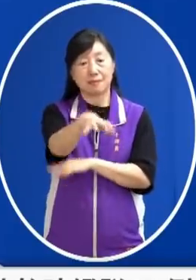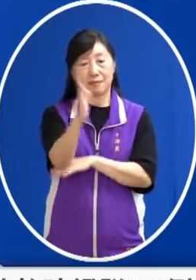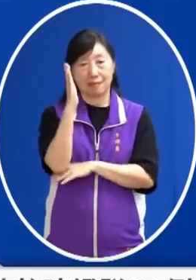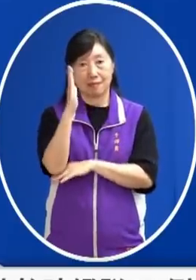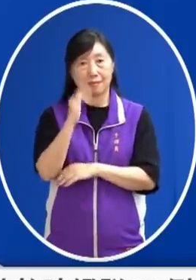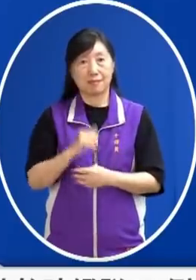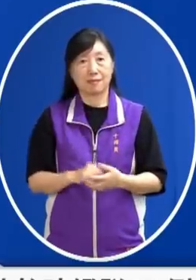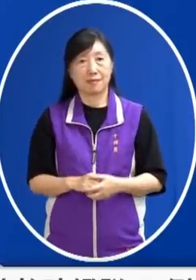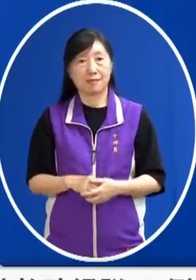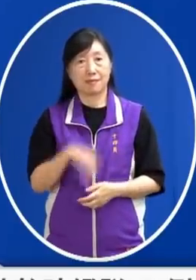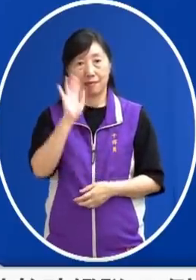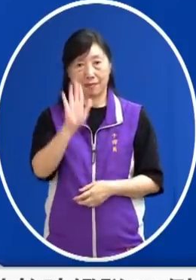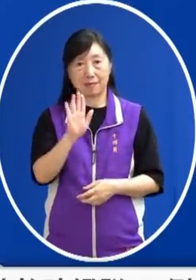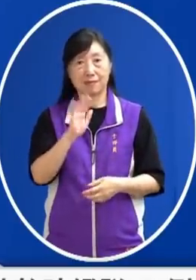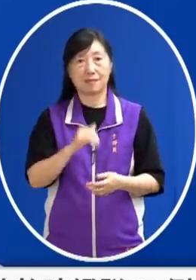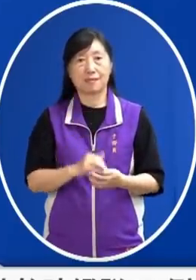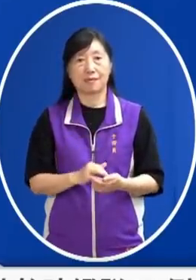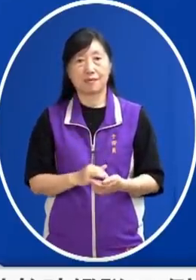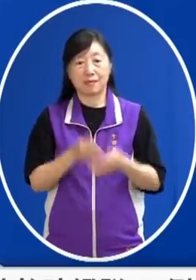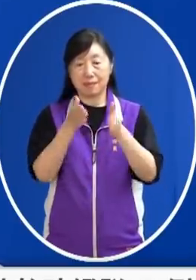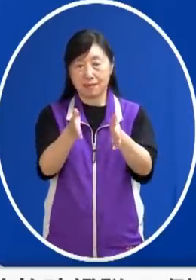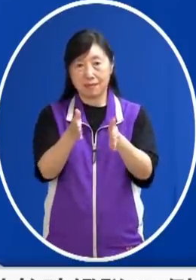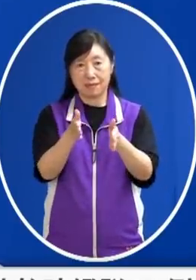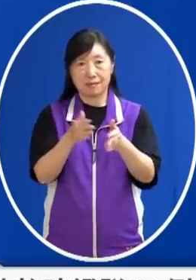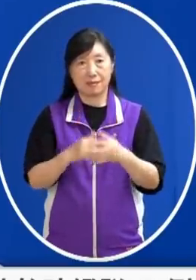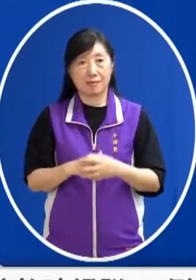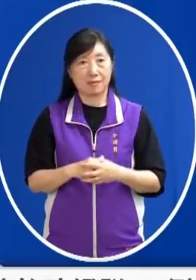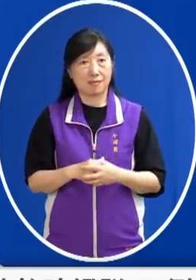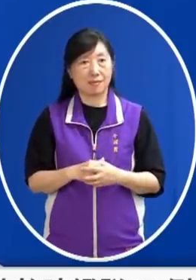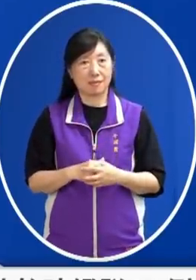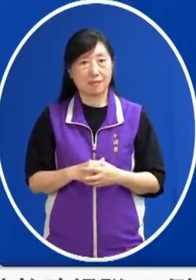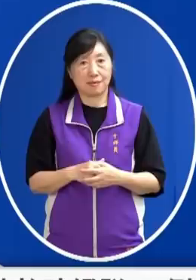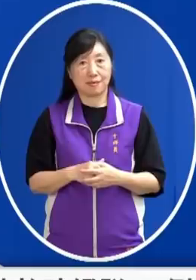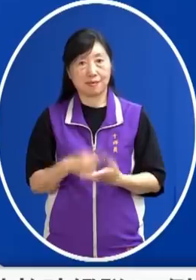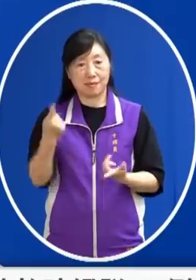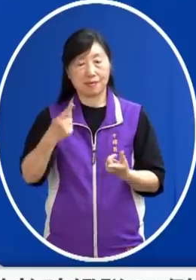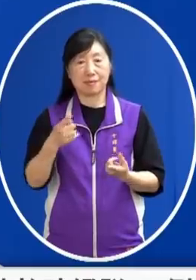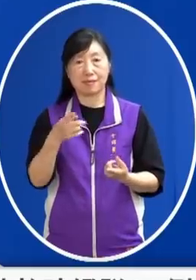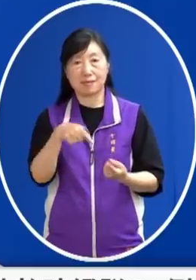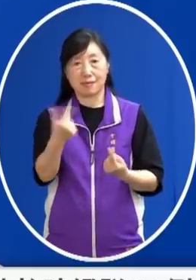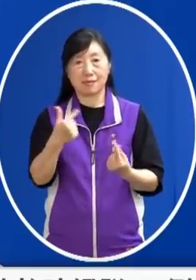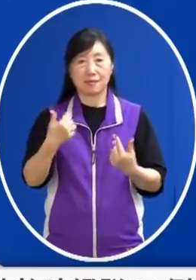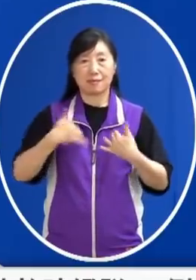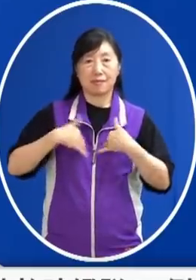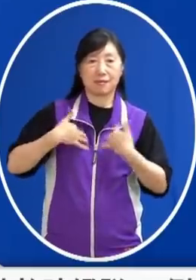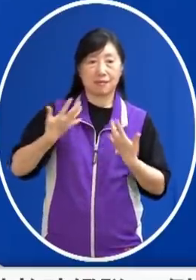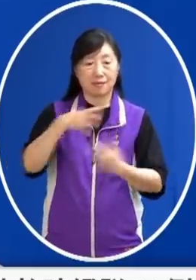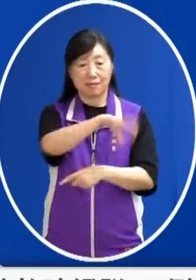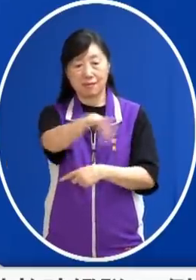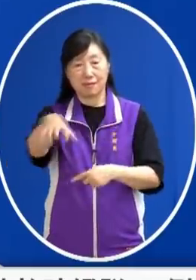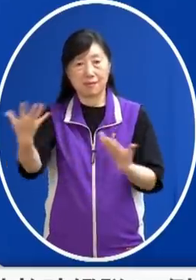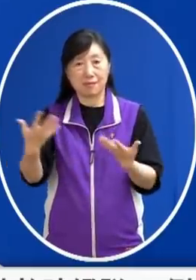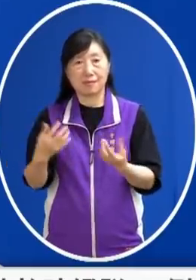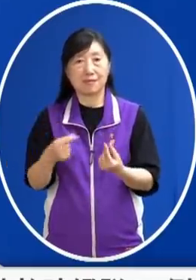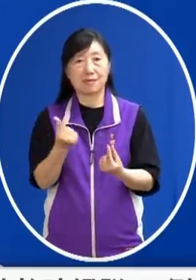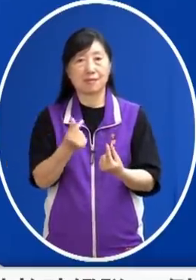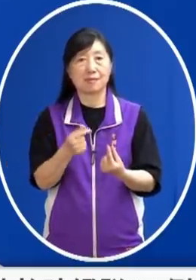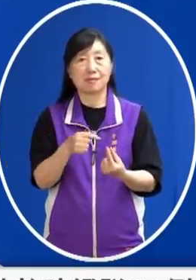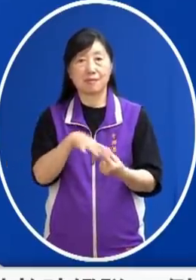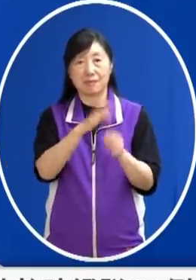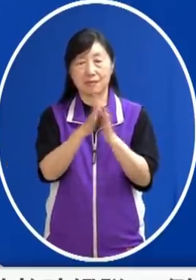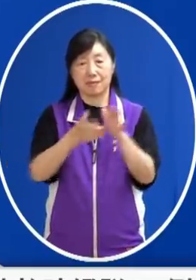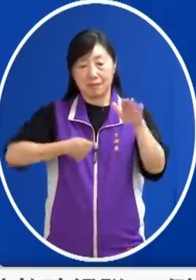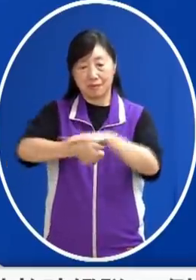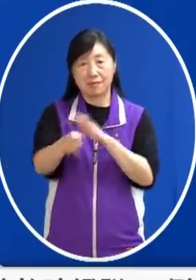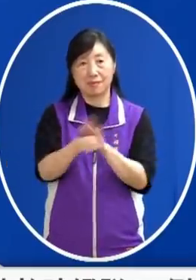也已经有逐步在对一些娱乐的场所采取相关实名的措施等